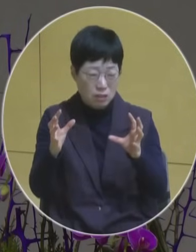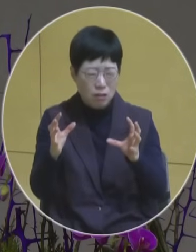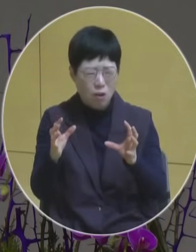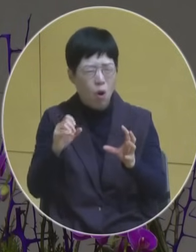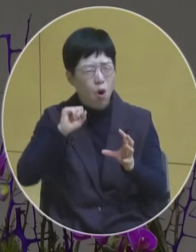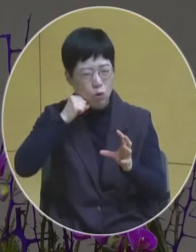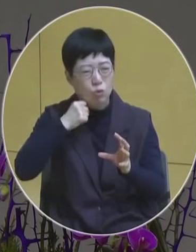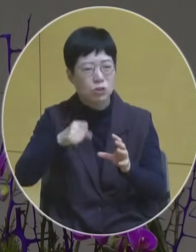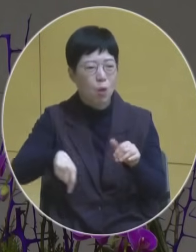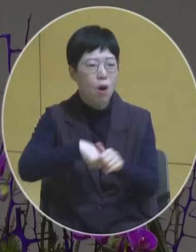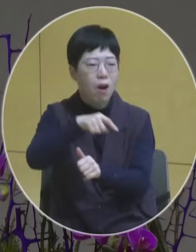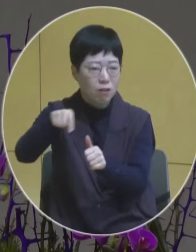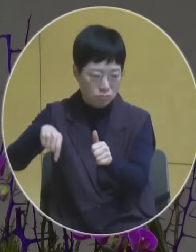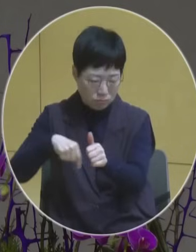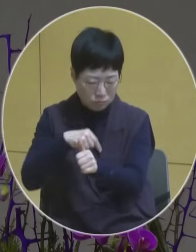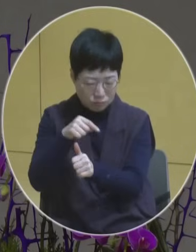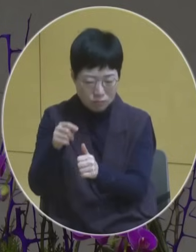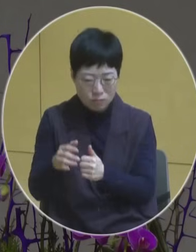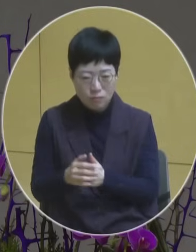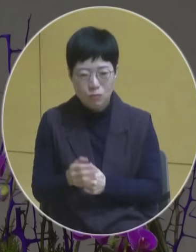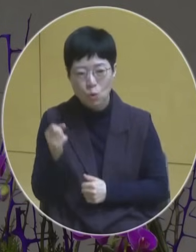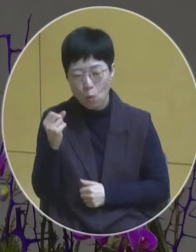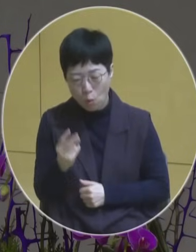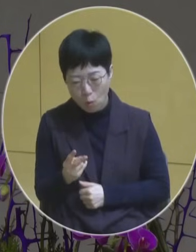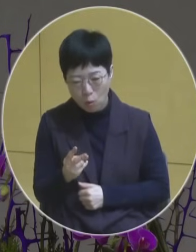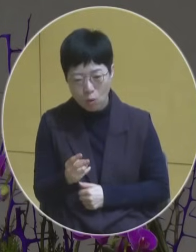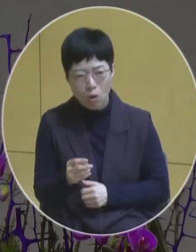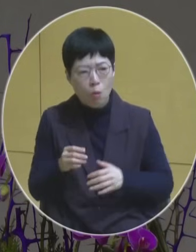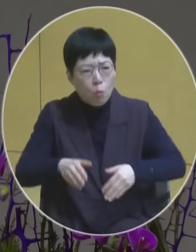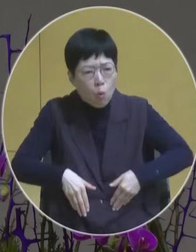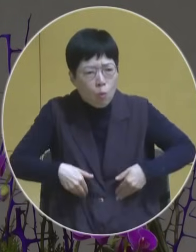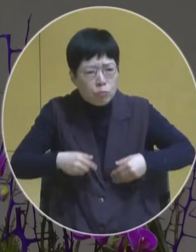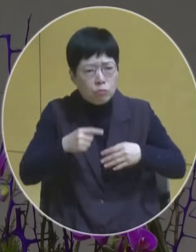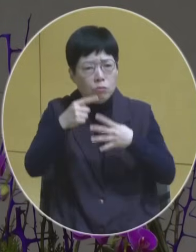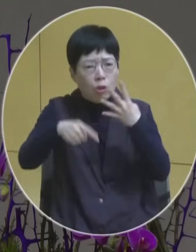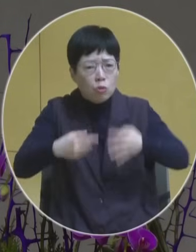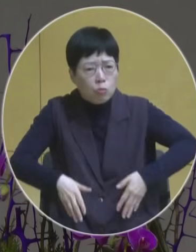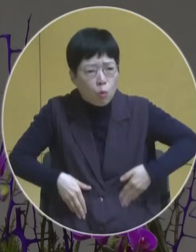쉽지 않은 그 상황 속에 있고요. 또 봄인데도 불구하고